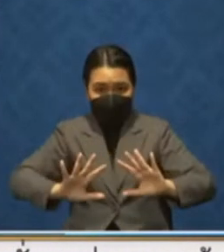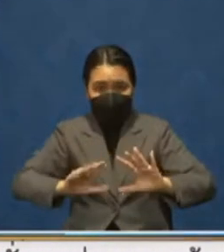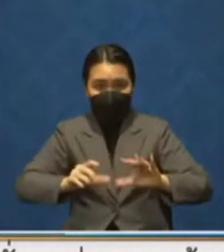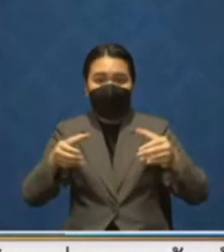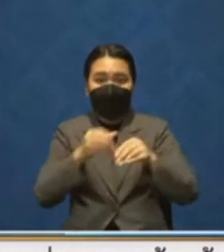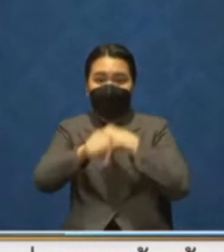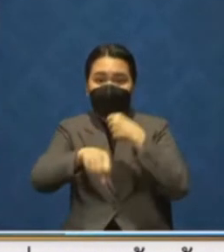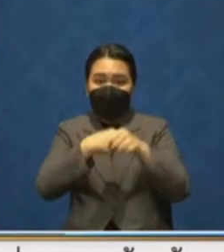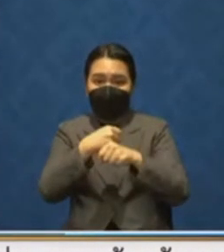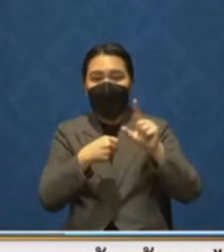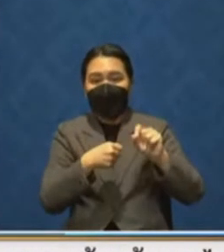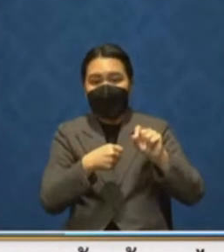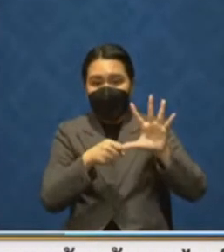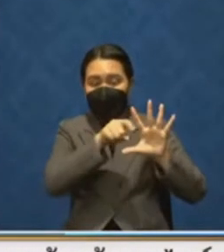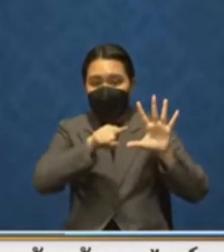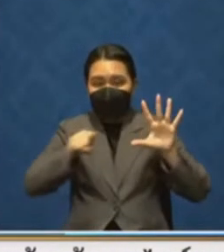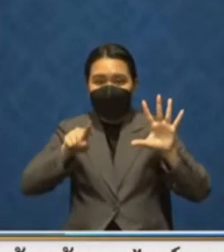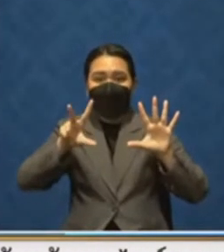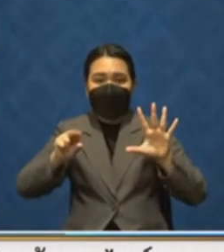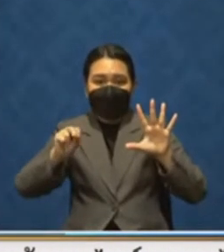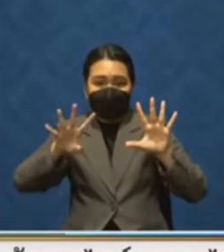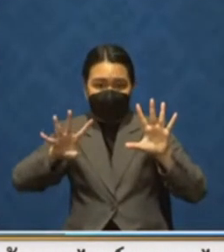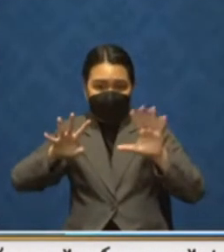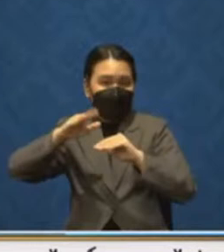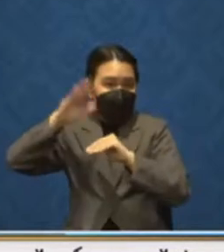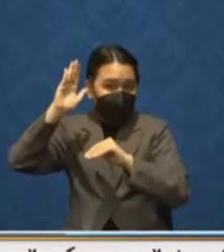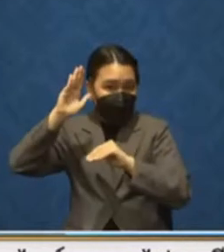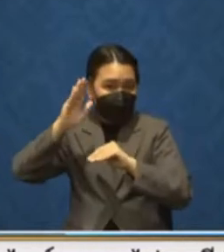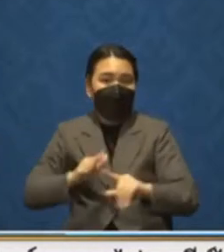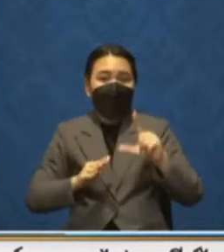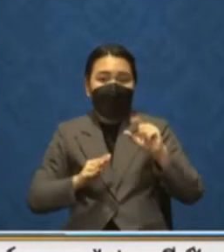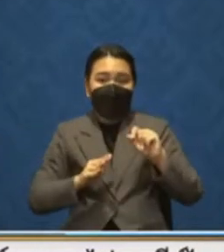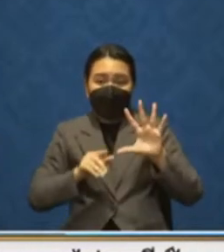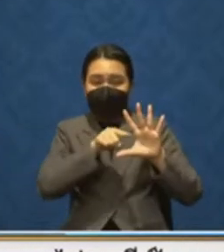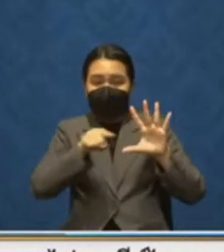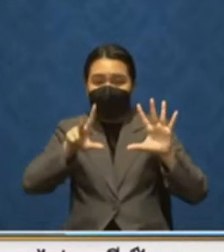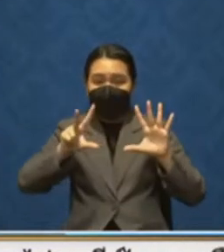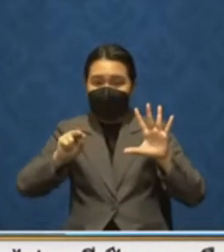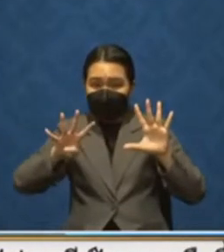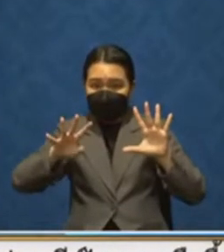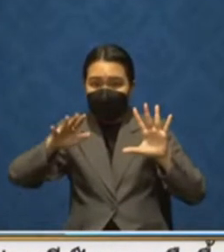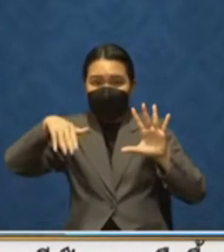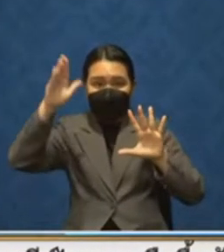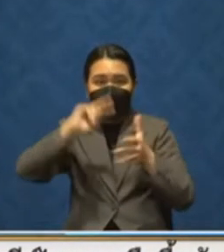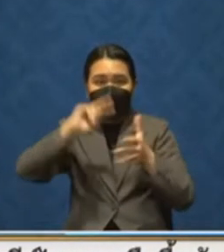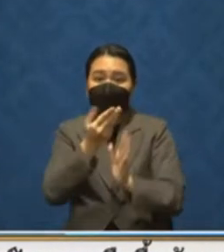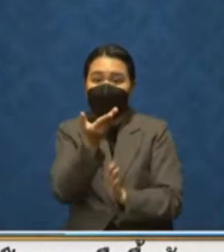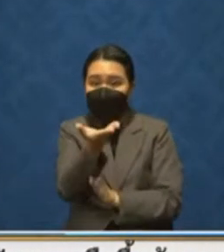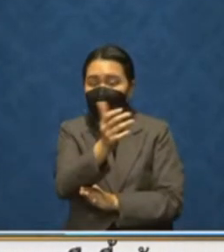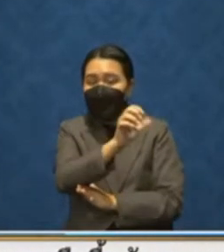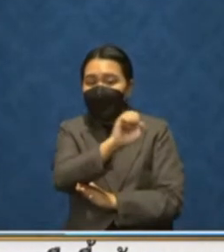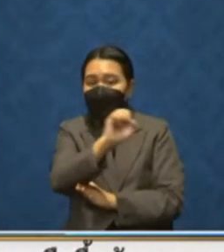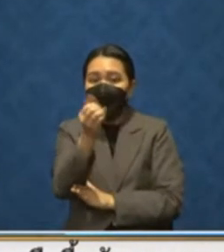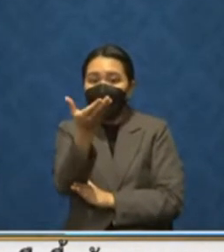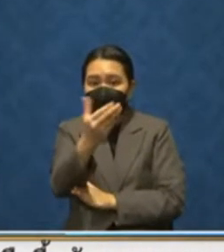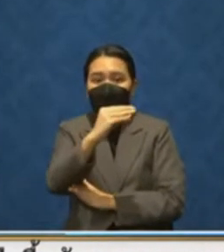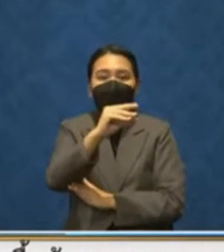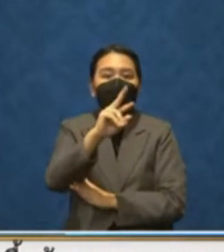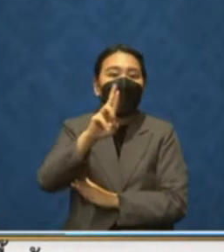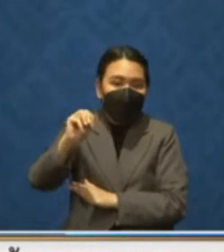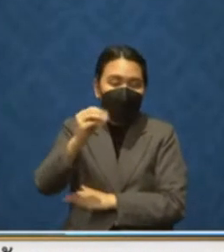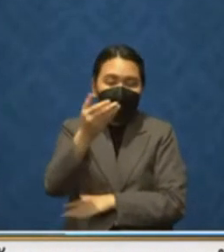ตั้งแต่ 25ปีถึง 4 34ปีขึ้นไป 205.38.2กายครับก็คือคนอย่างศ.รมครับ